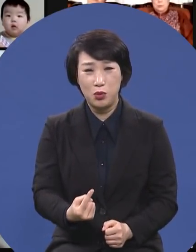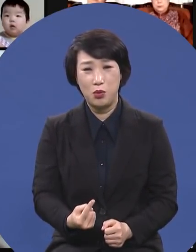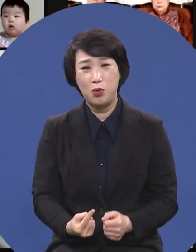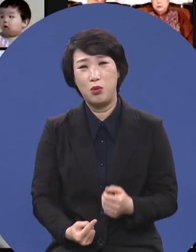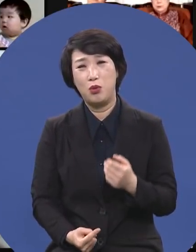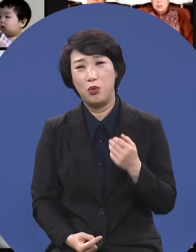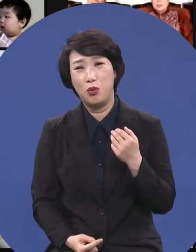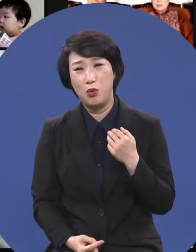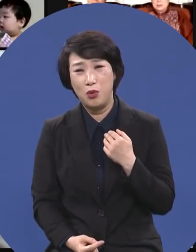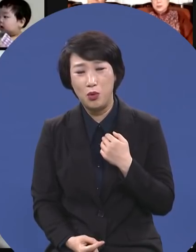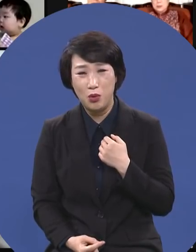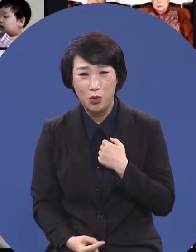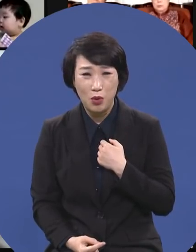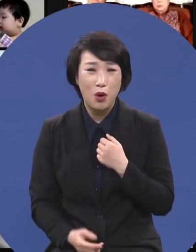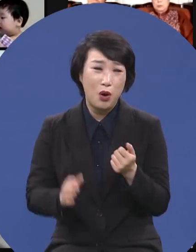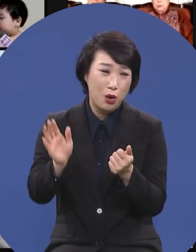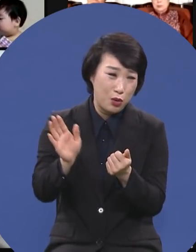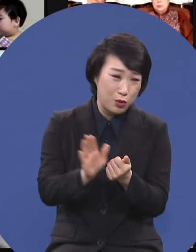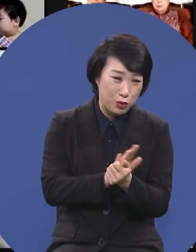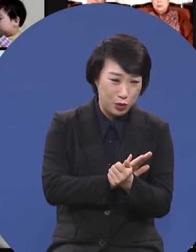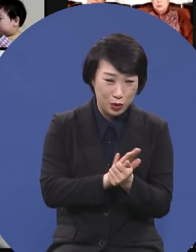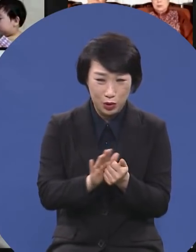넘어져도